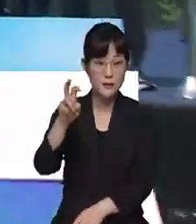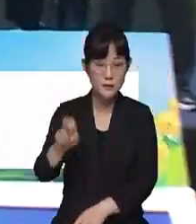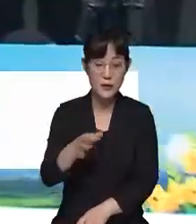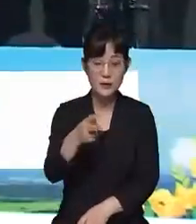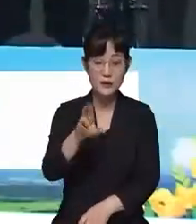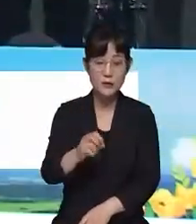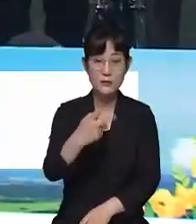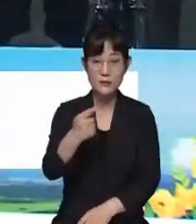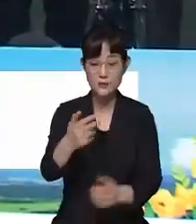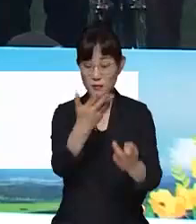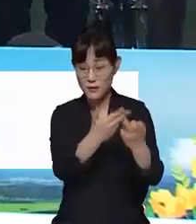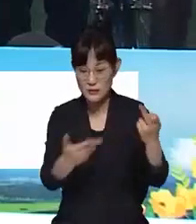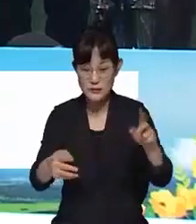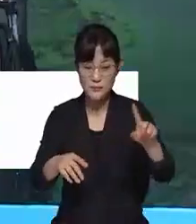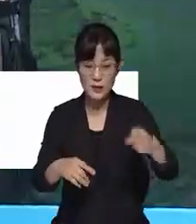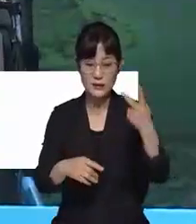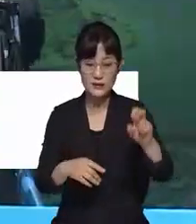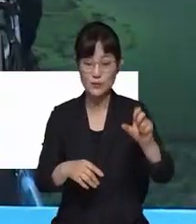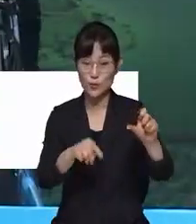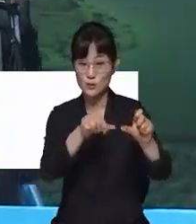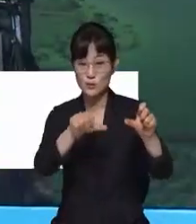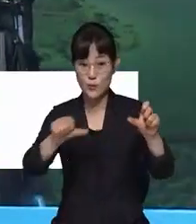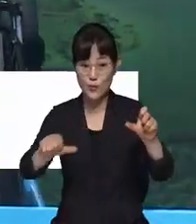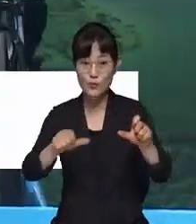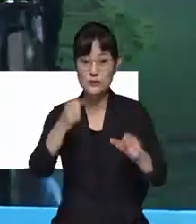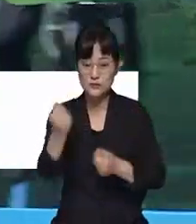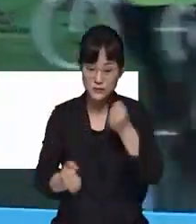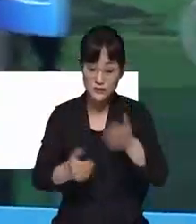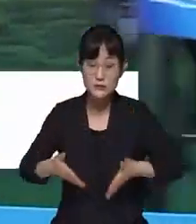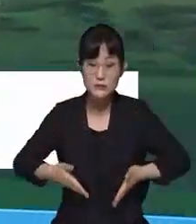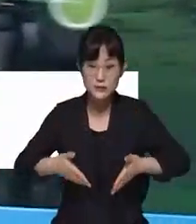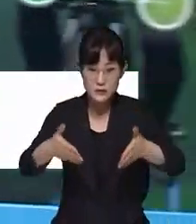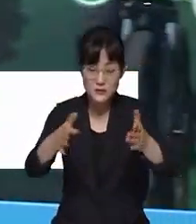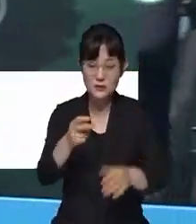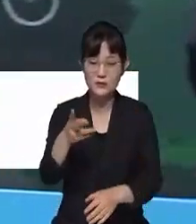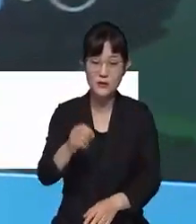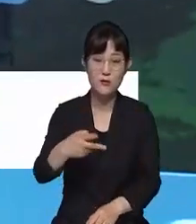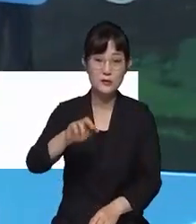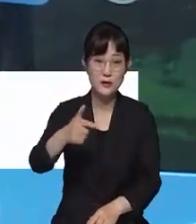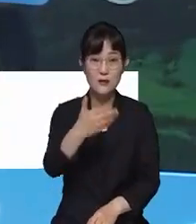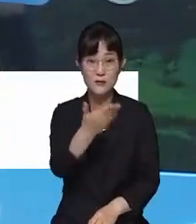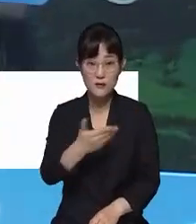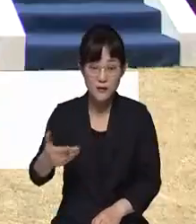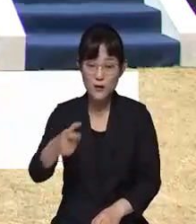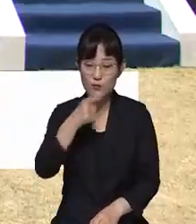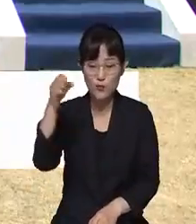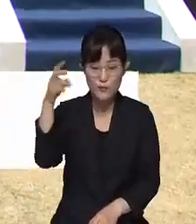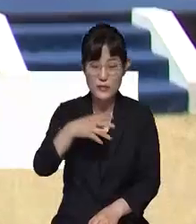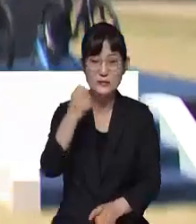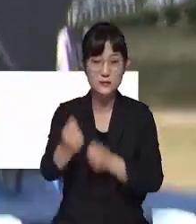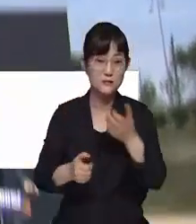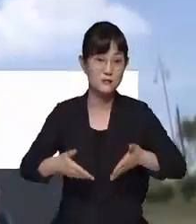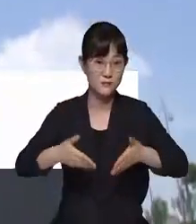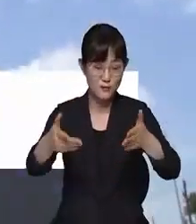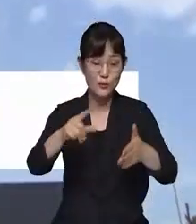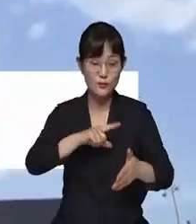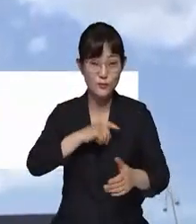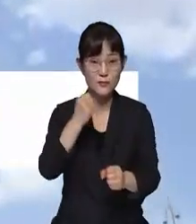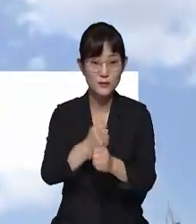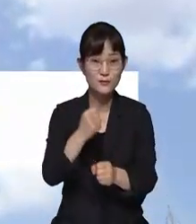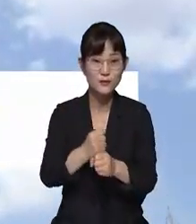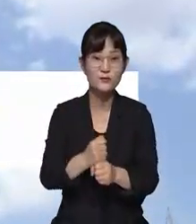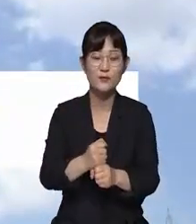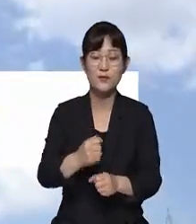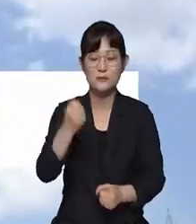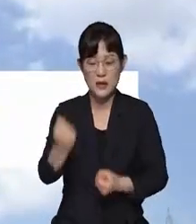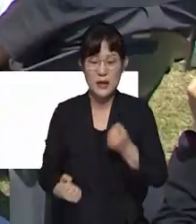영산강 화구뚝까지 122.5km 이르는 자전거길을 영산강 물빛 자전거길로 새롭게 명명하고 자전거 페달을